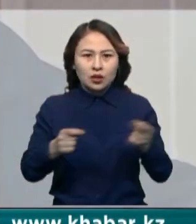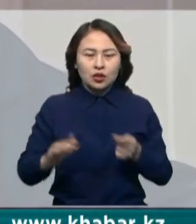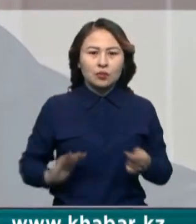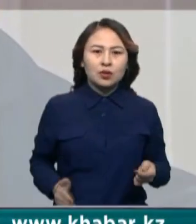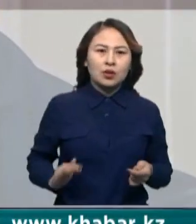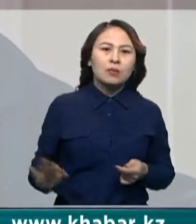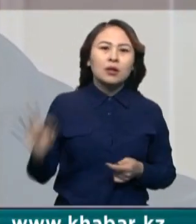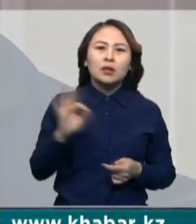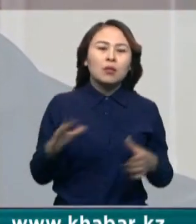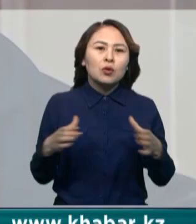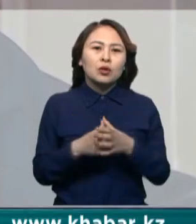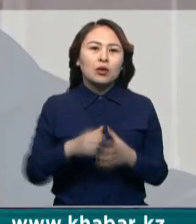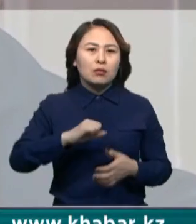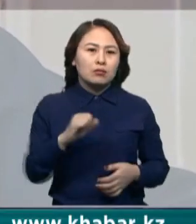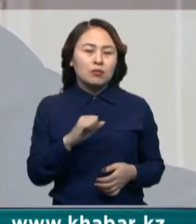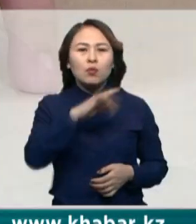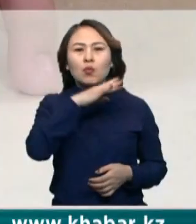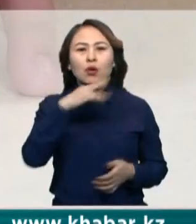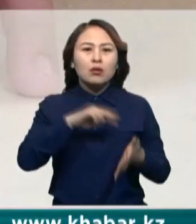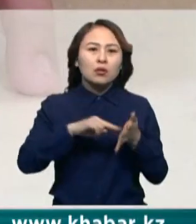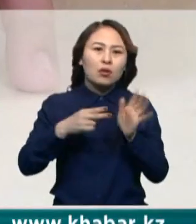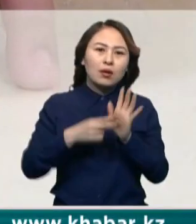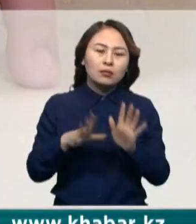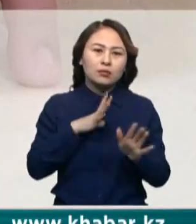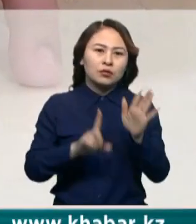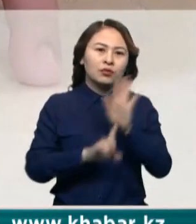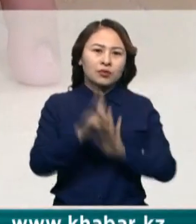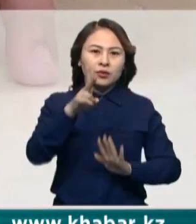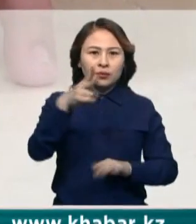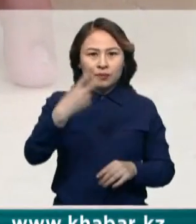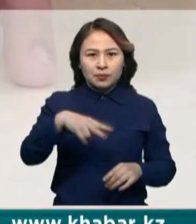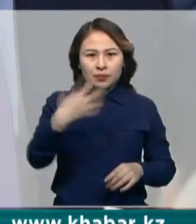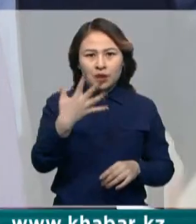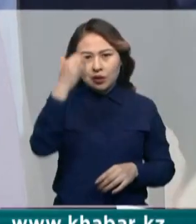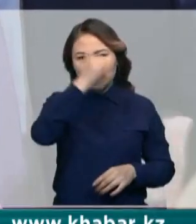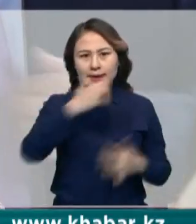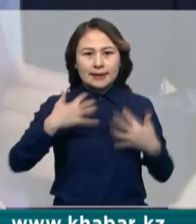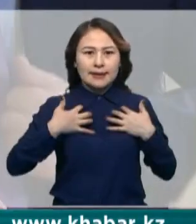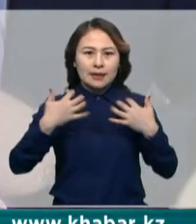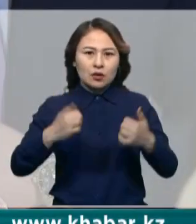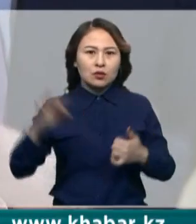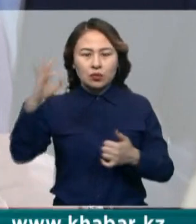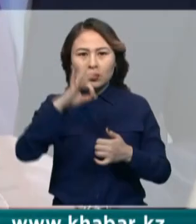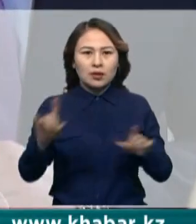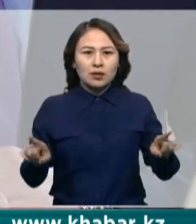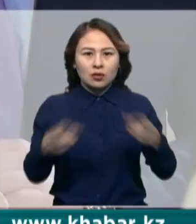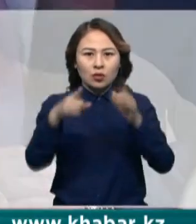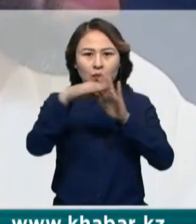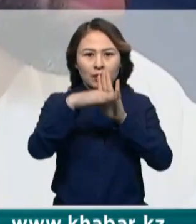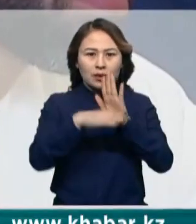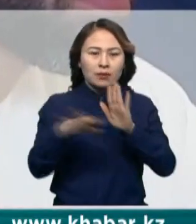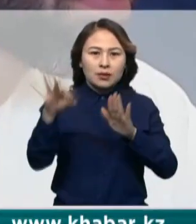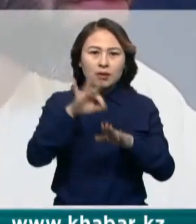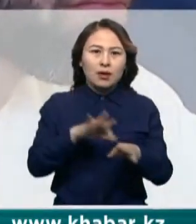мемлекеттік жекеменшік әріптестік бойынша көптеген жобалардың қолға алынғанын, 2025 жылға дейінгі денсаулық сақтау саласын